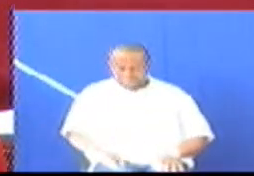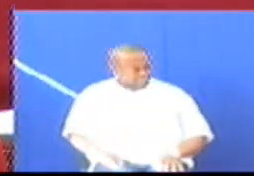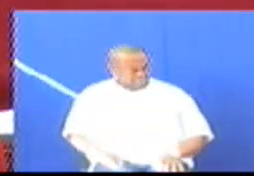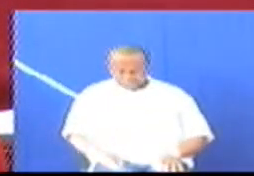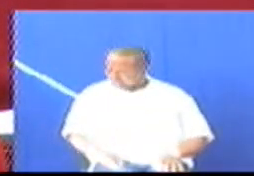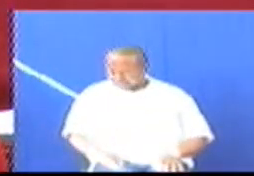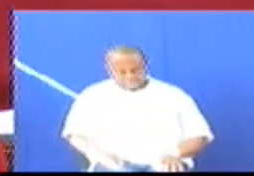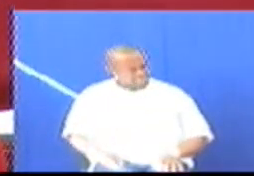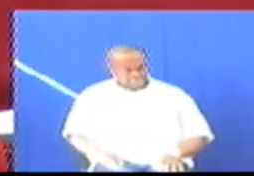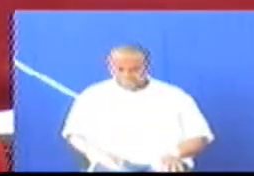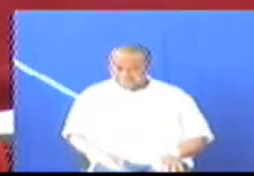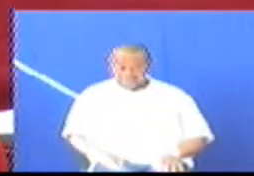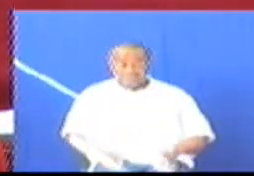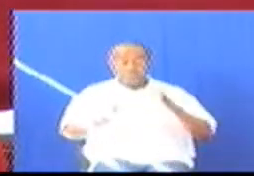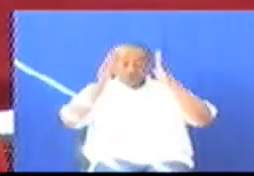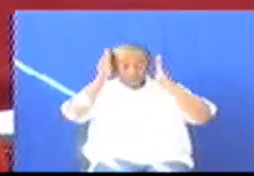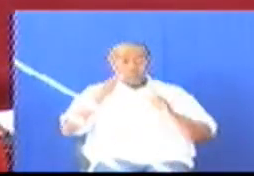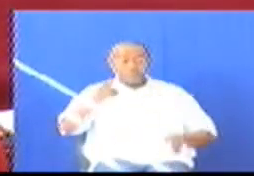aliyowapa jukumu la